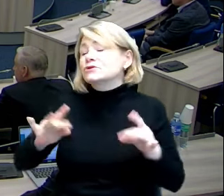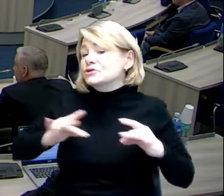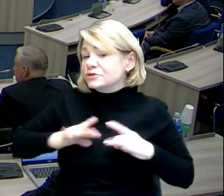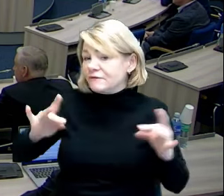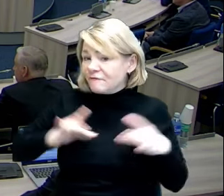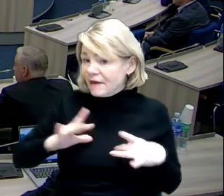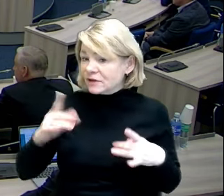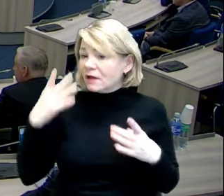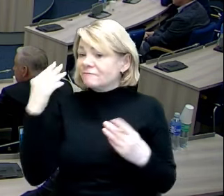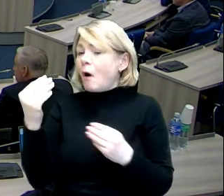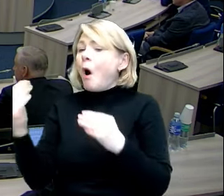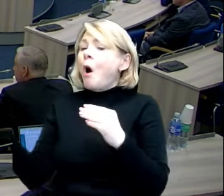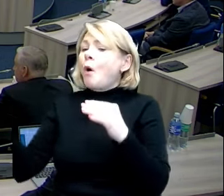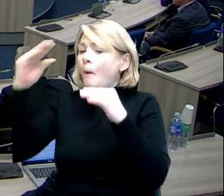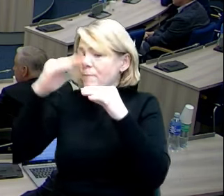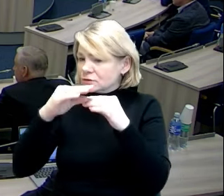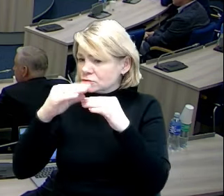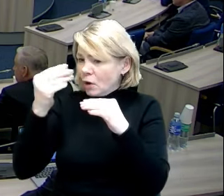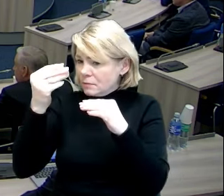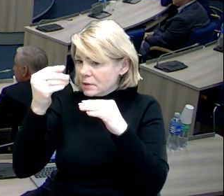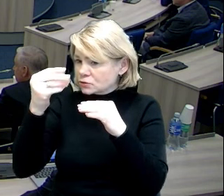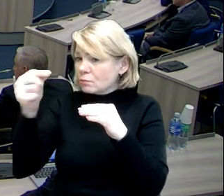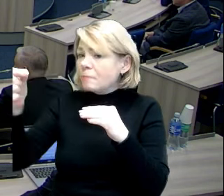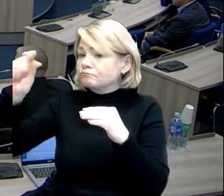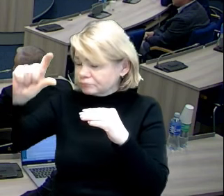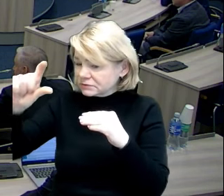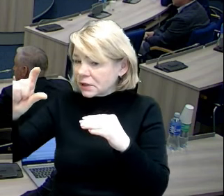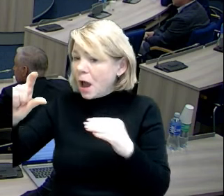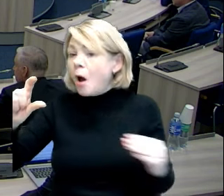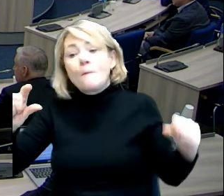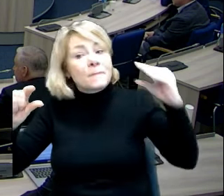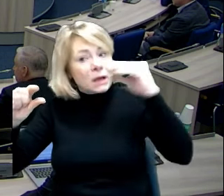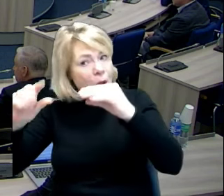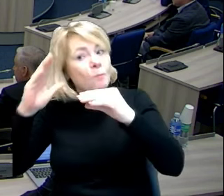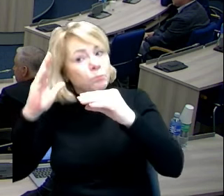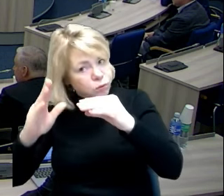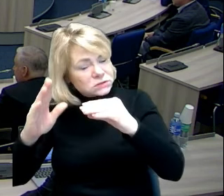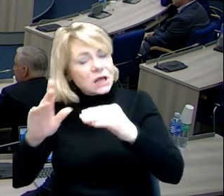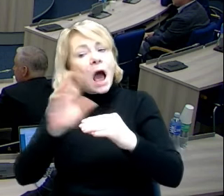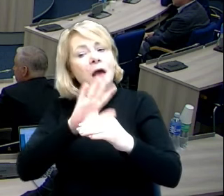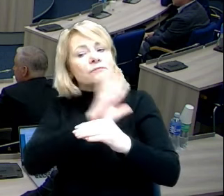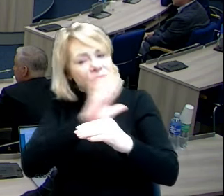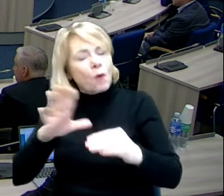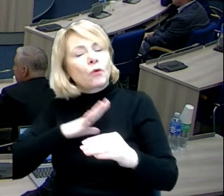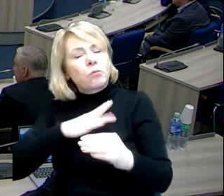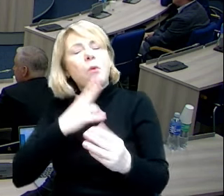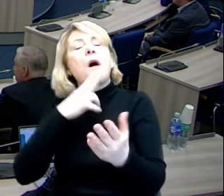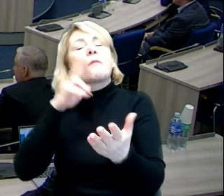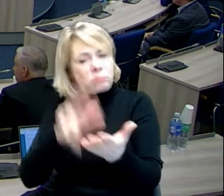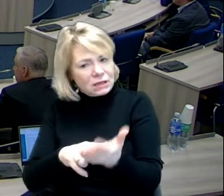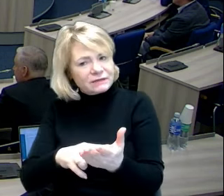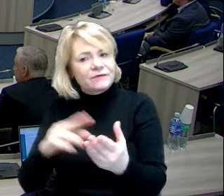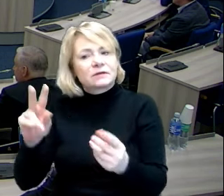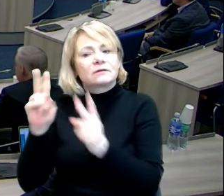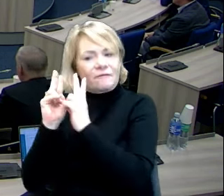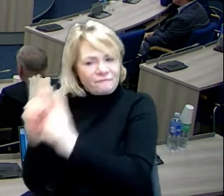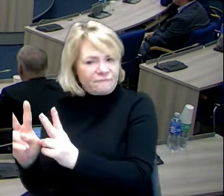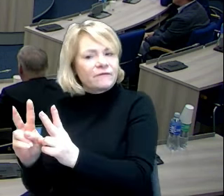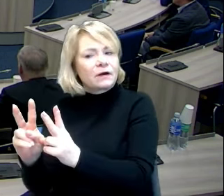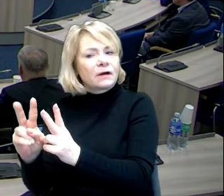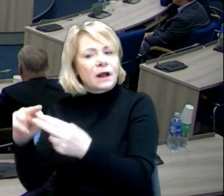didesnė ar ji bus kompensuota ar tai yra vis tiek ta maksimali suma kokia jūsų nuomonė e